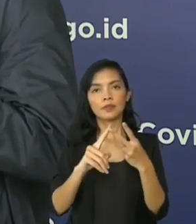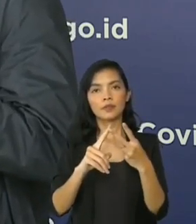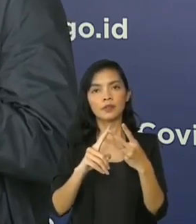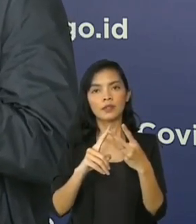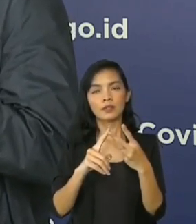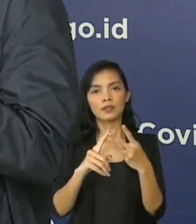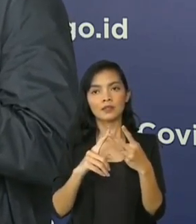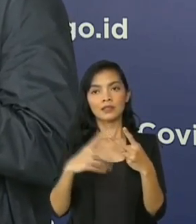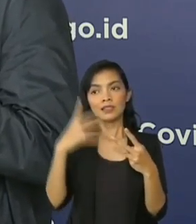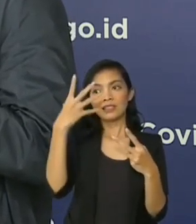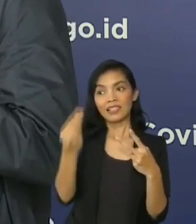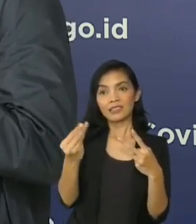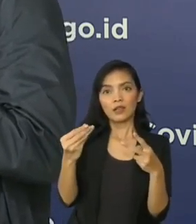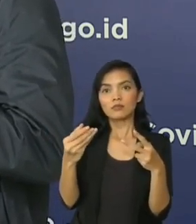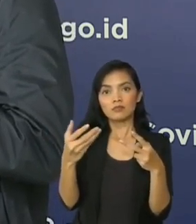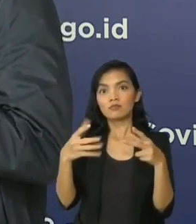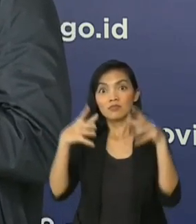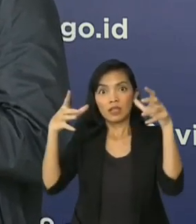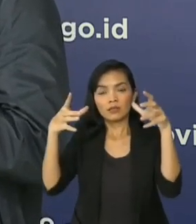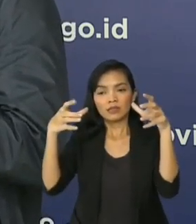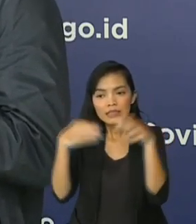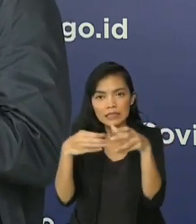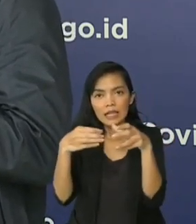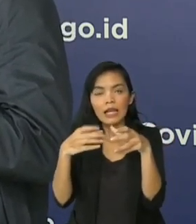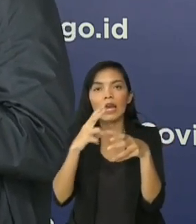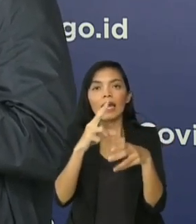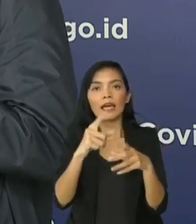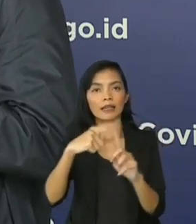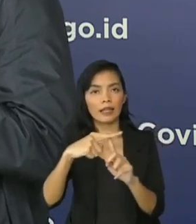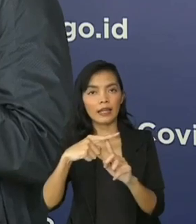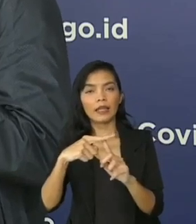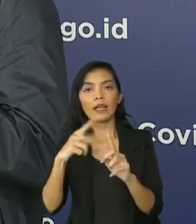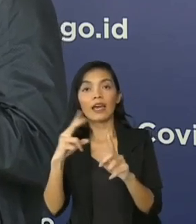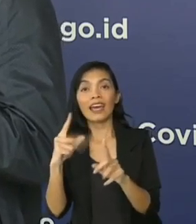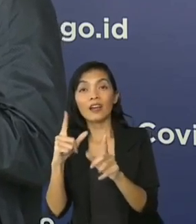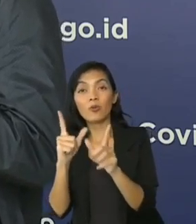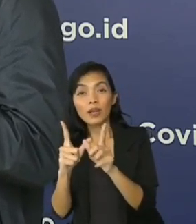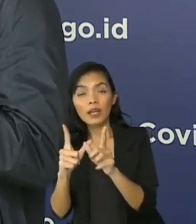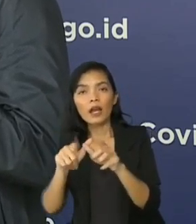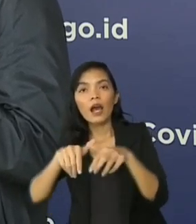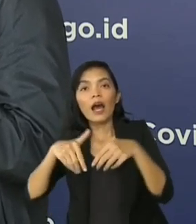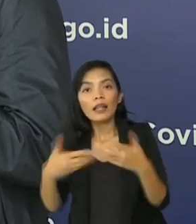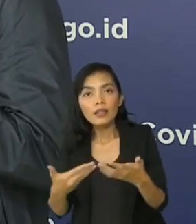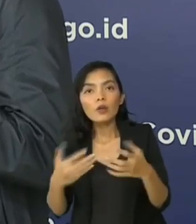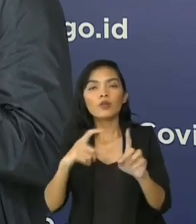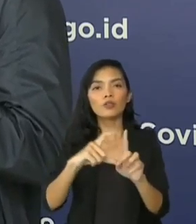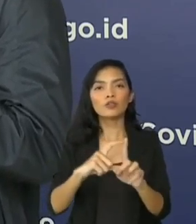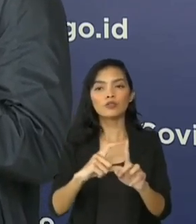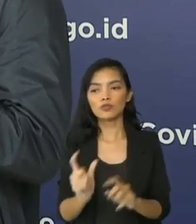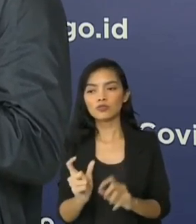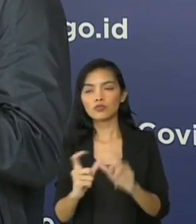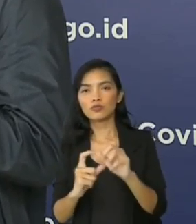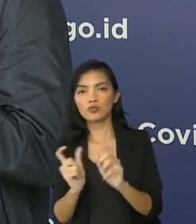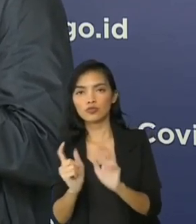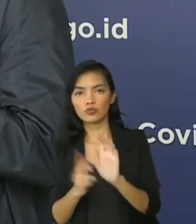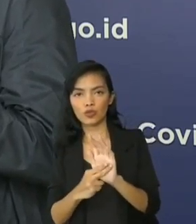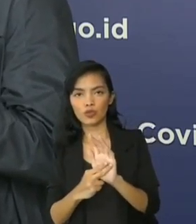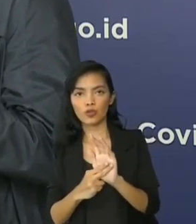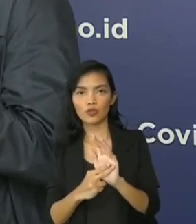terkecil lagi dilihat level rtrw atau Dusun kemudian Padat Karya tunai